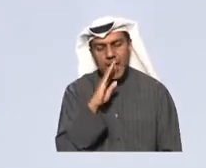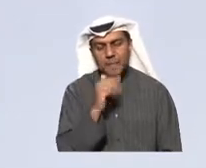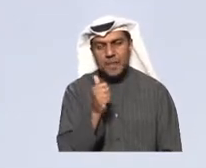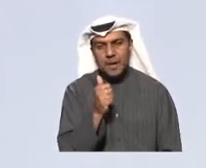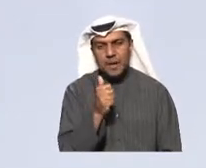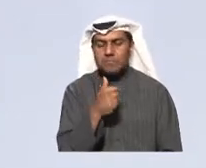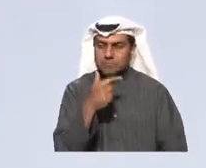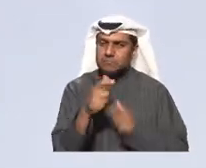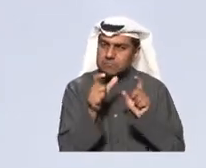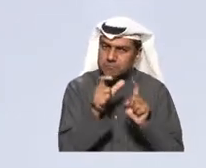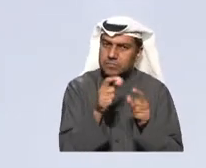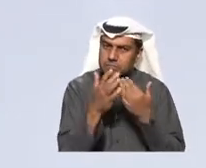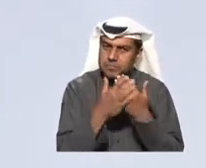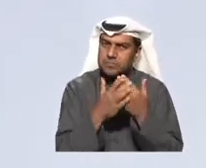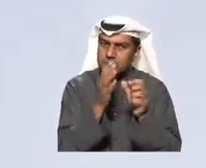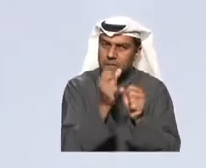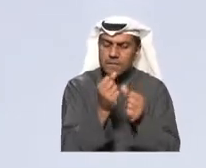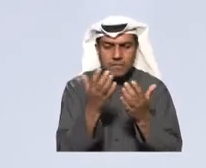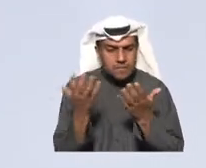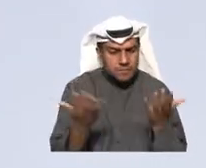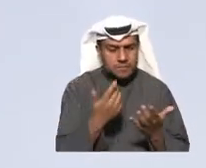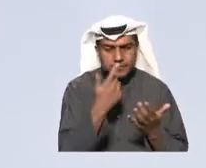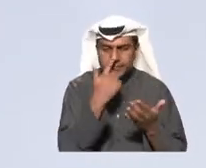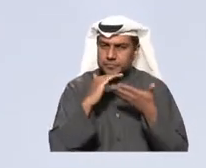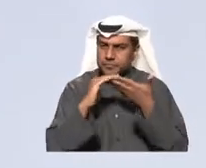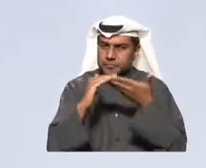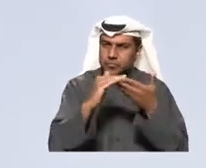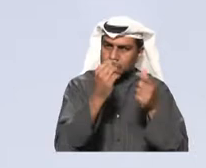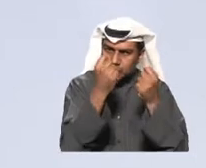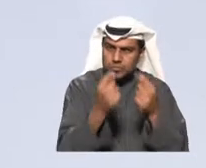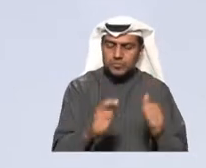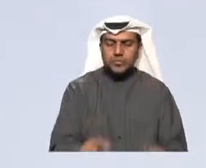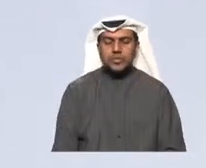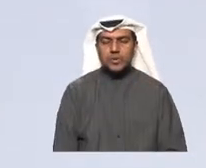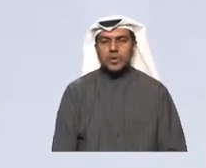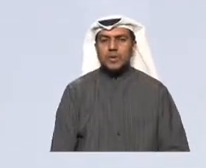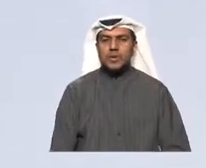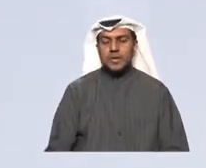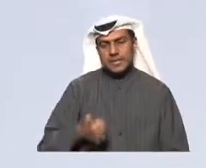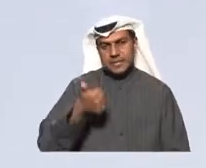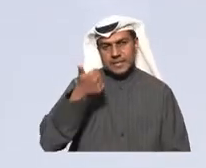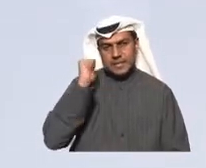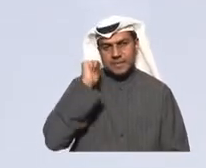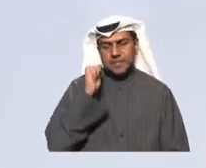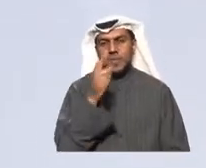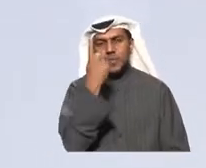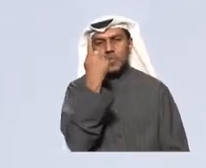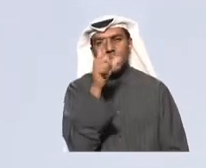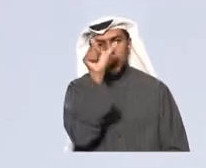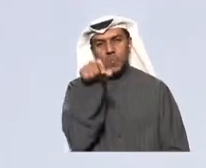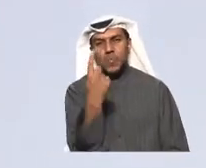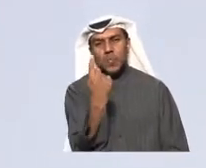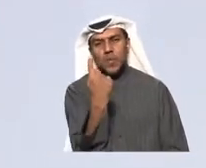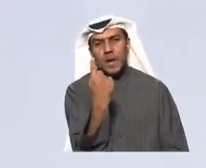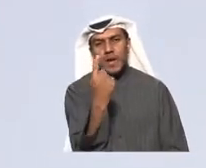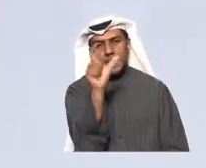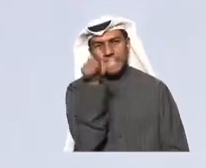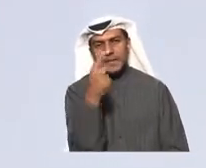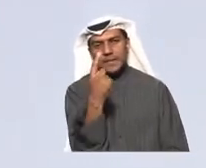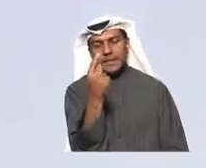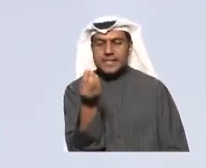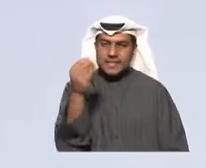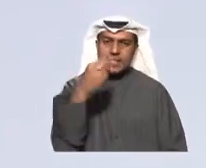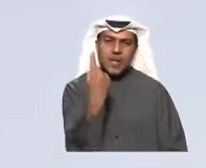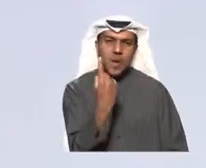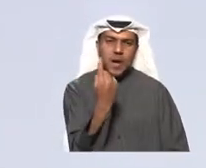ويتلقون العلاج والرعاية الطبية وفق الجودة المطلوبة. بال24 ساعة الماضية رصدنا حالة واحدة، يبقى الآن مجموع الحالات